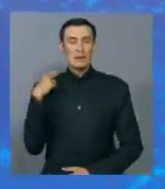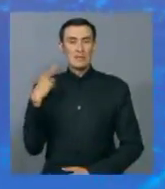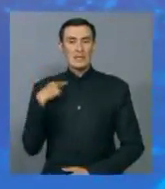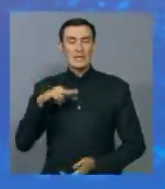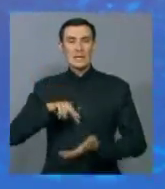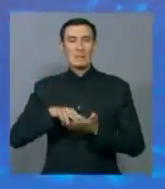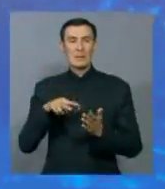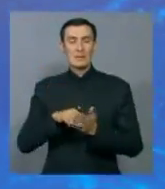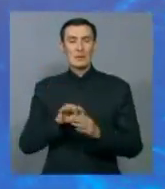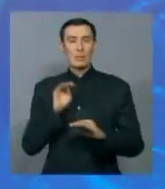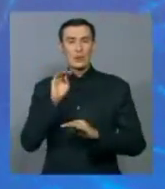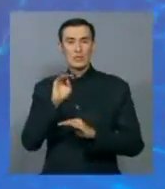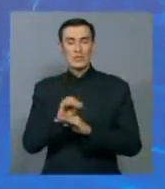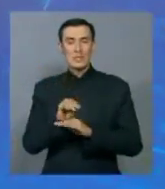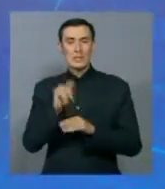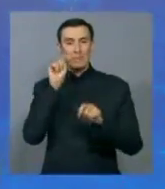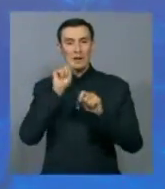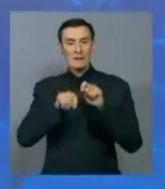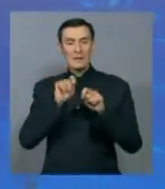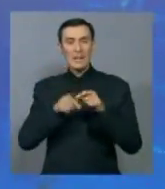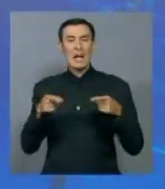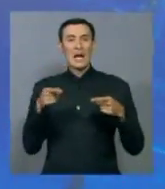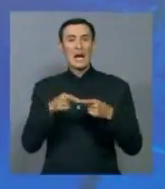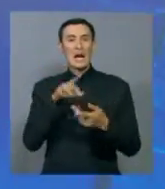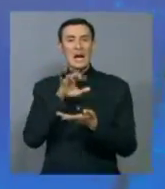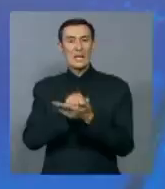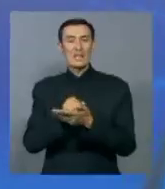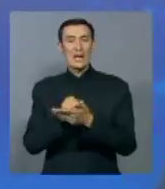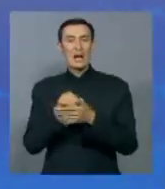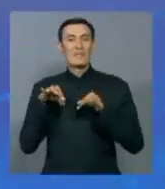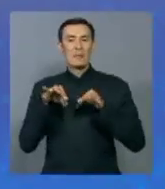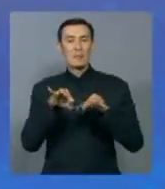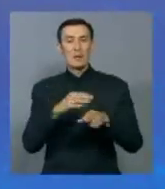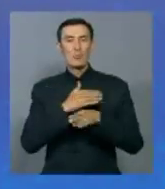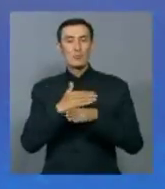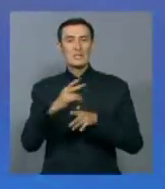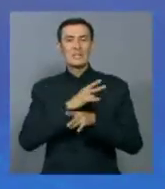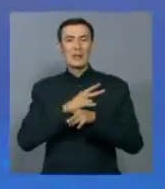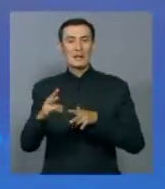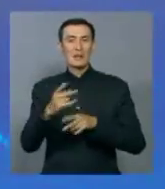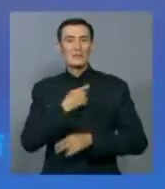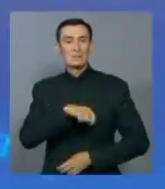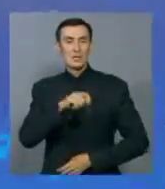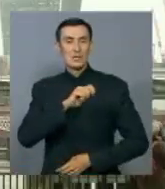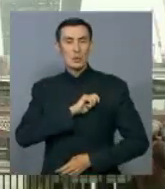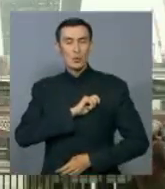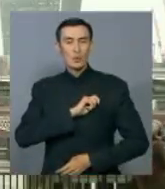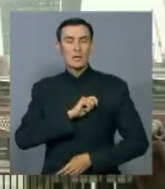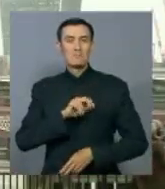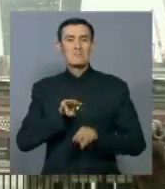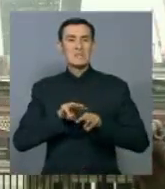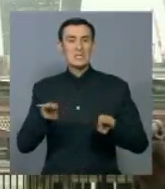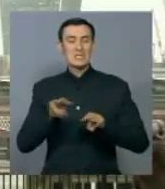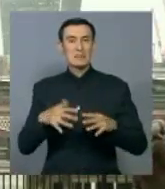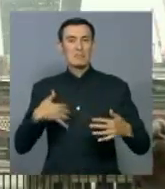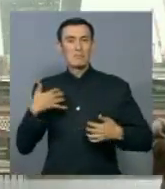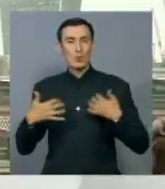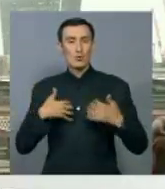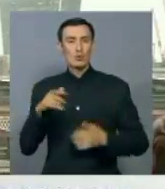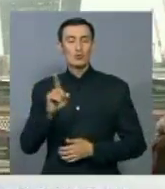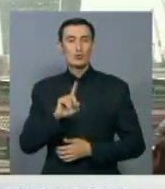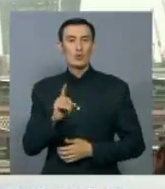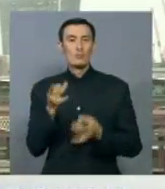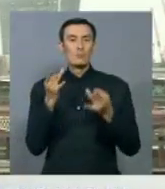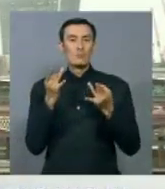Великобритания намерена ввести дополнительные проверки для аренды автомобилей после теракта в Барселоне. Министры Туманного Альбиона крайне обеспокоены тем,